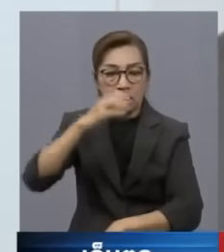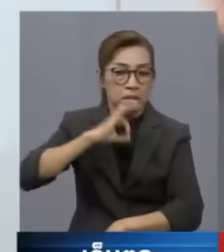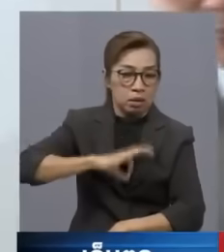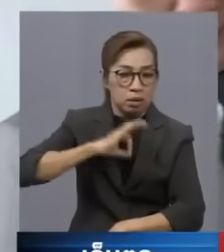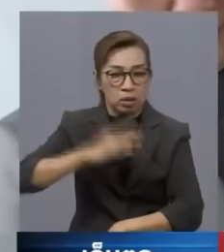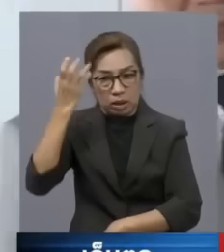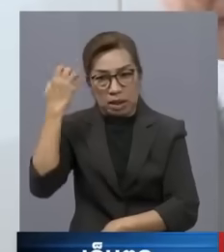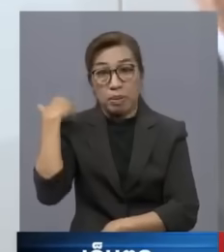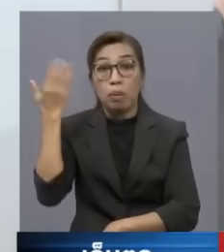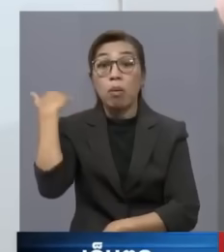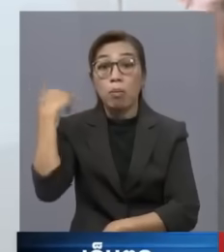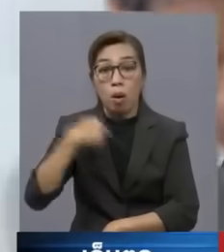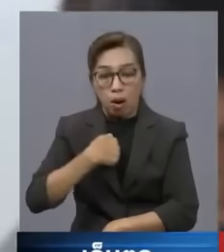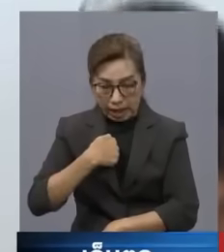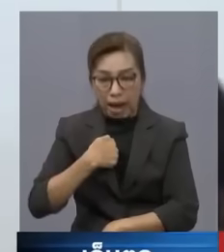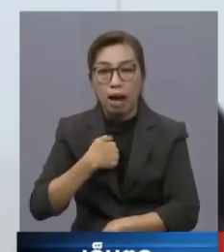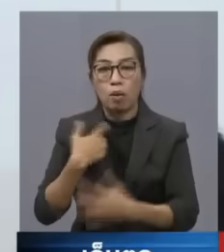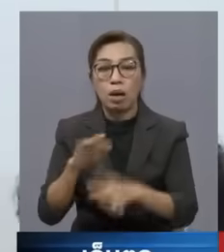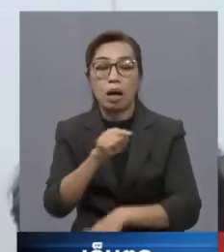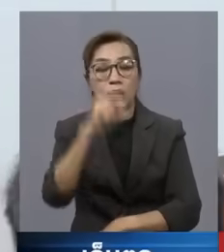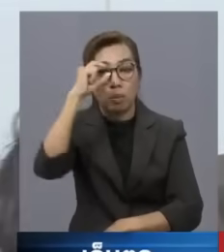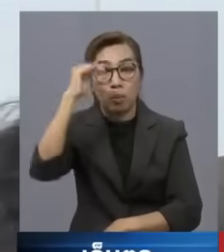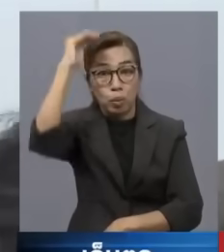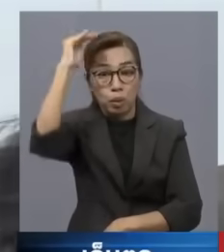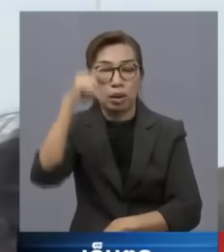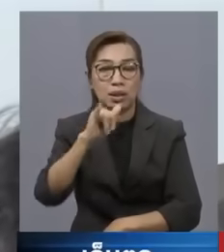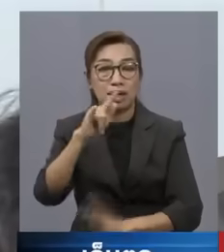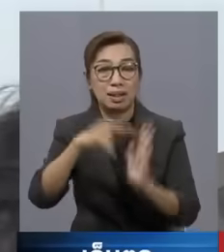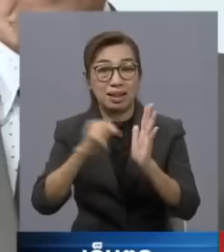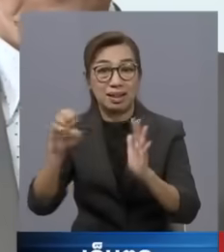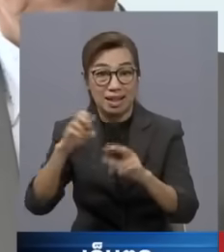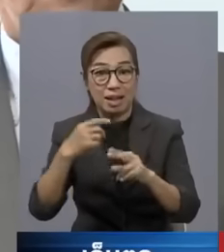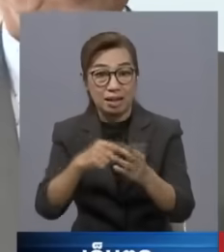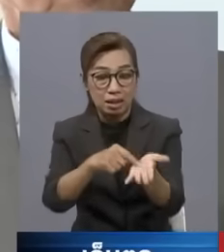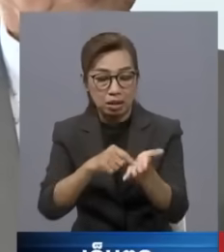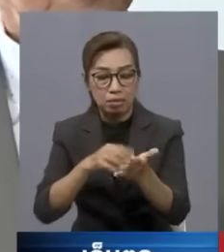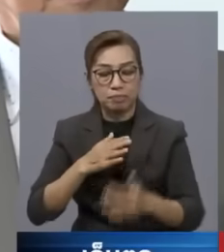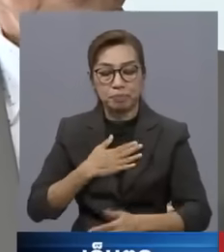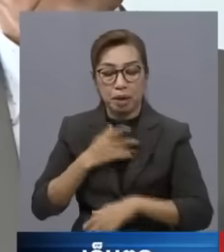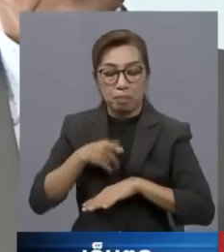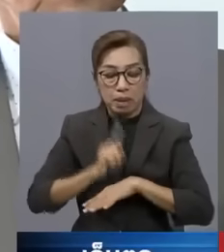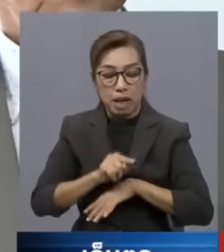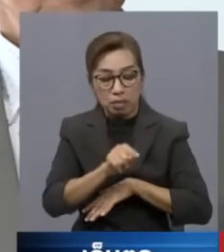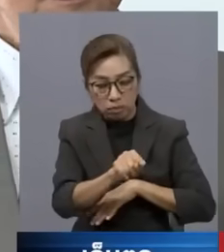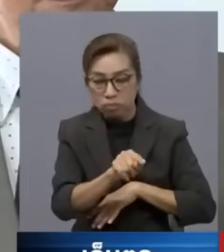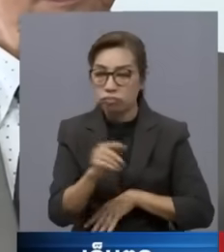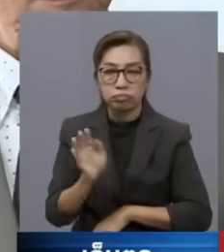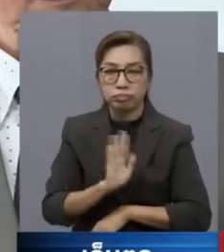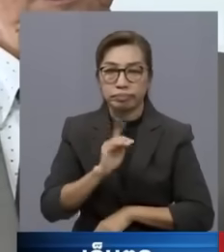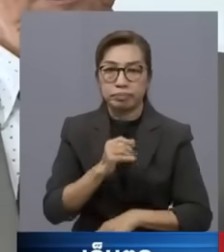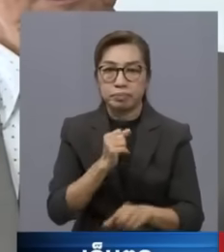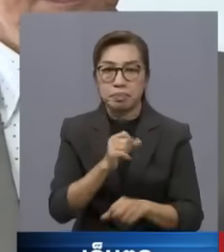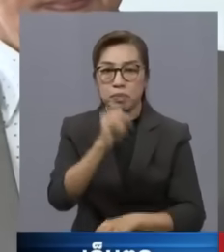เคยใช้สิทธิ์วินิจฉัยญัตติของคุณรังสิมันต์โรมว่าไม่สามารถเกิดขึ้นได้เนื่องจากการลงมติรัฐสภาเมื่อ 19